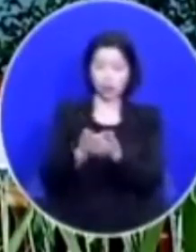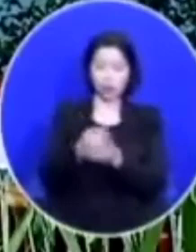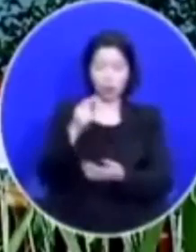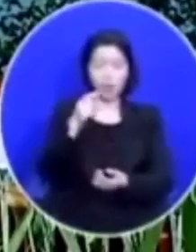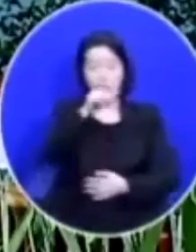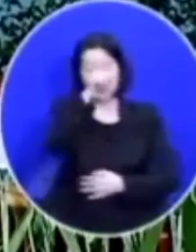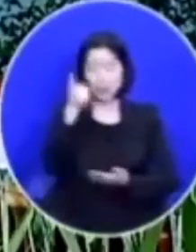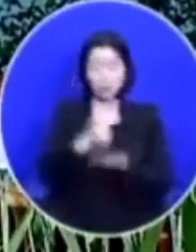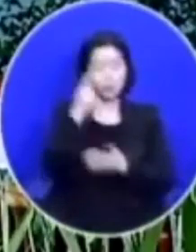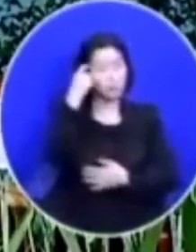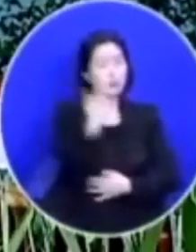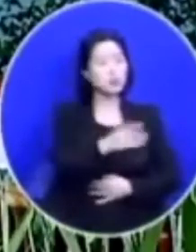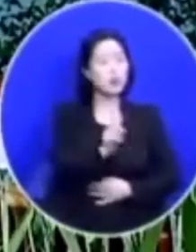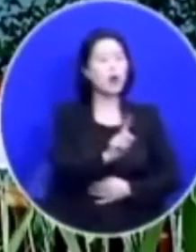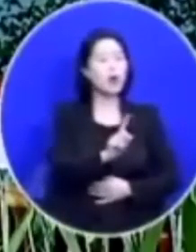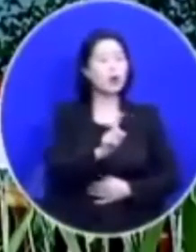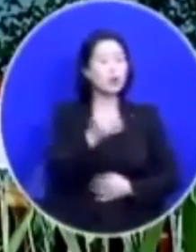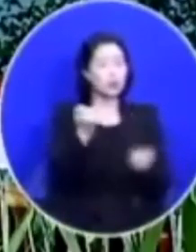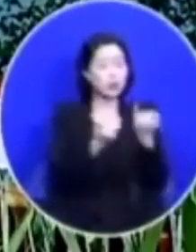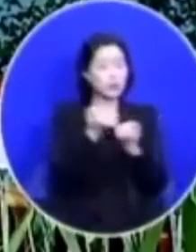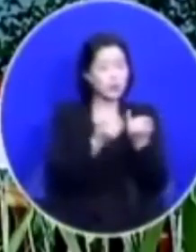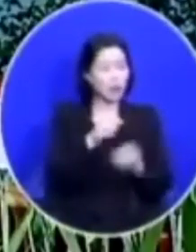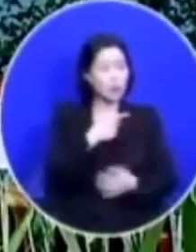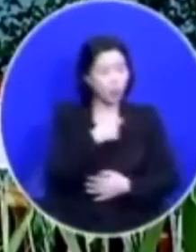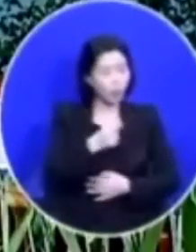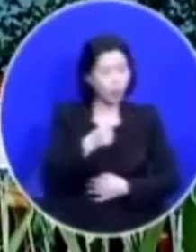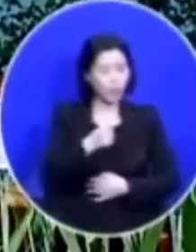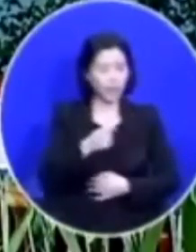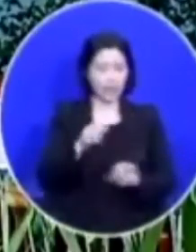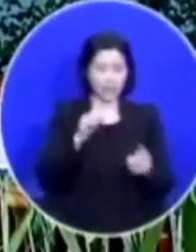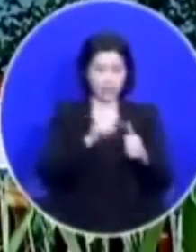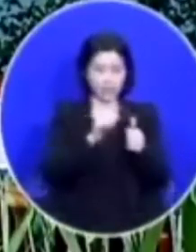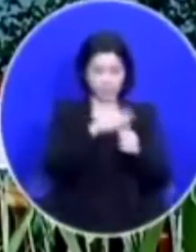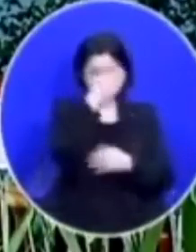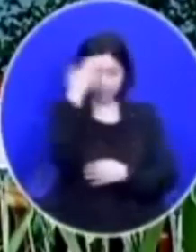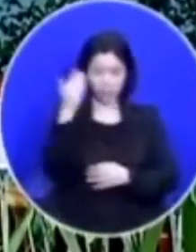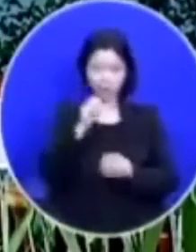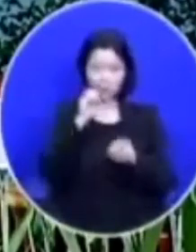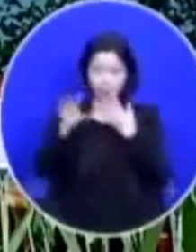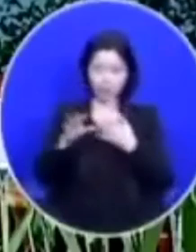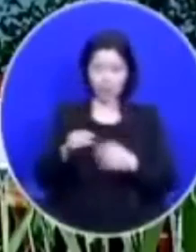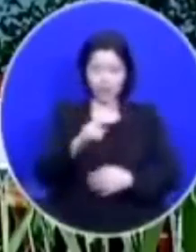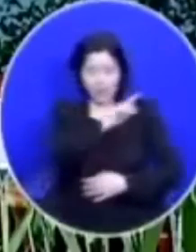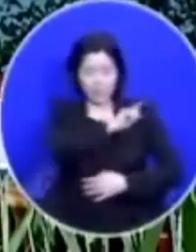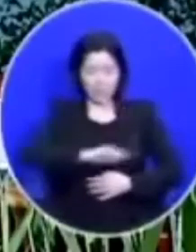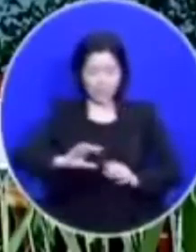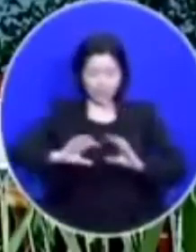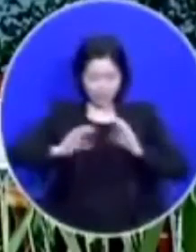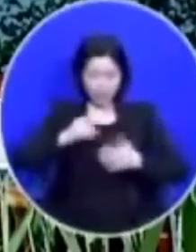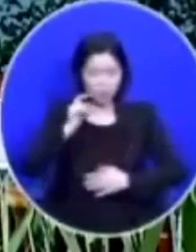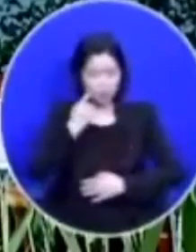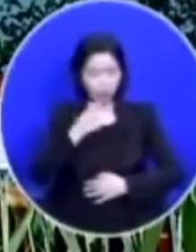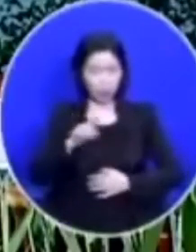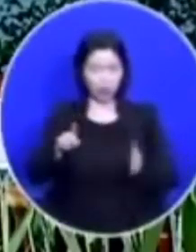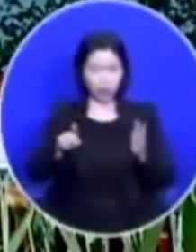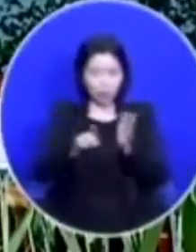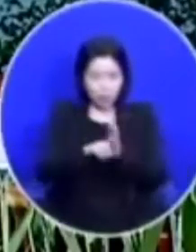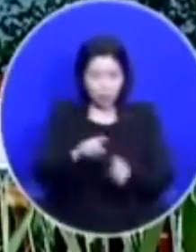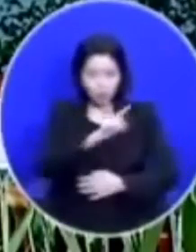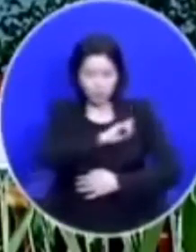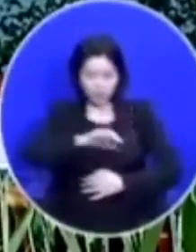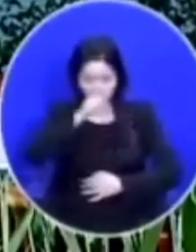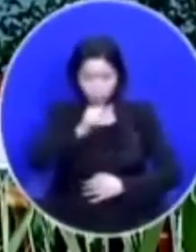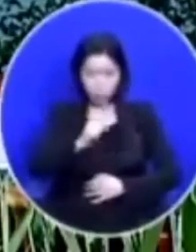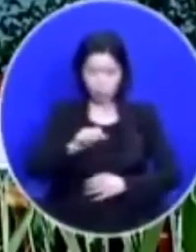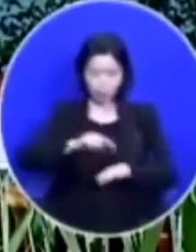물었어요 넌 어떤 자매를 원하는 야 그가 대답했습니다 세상에서 제일 예쁘고 믿음도 제일 좁고 마음씨도